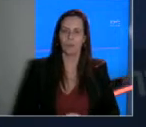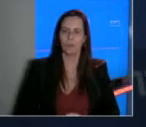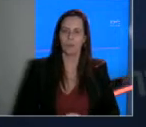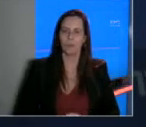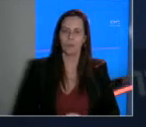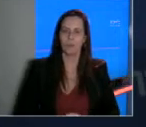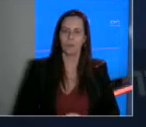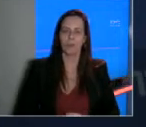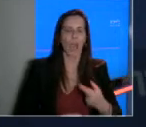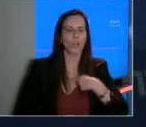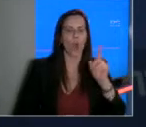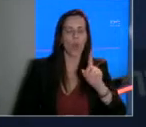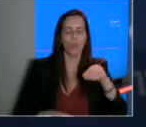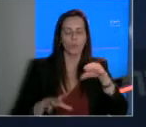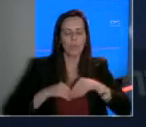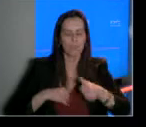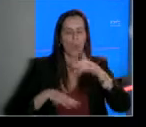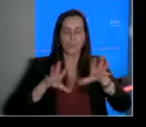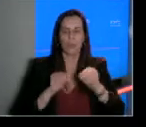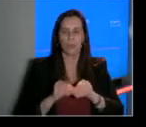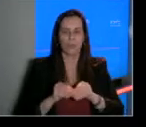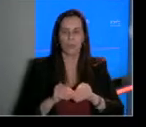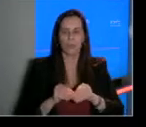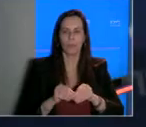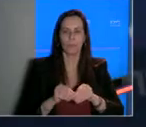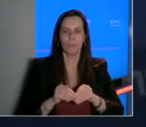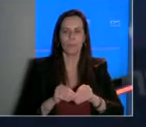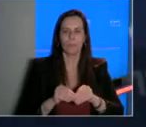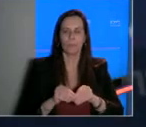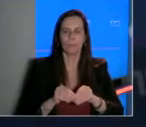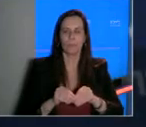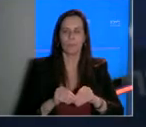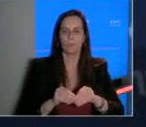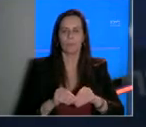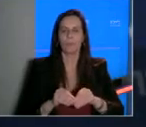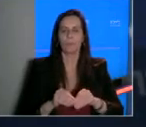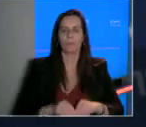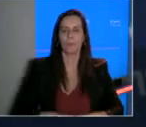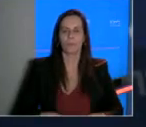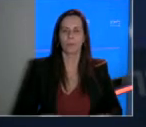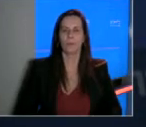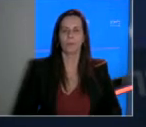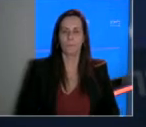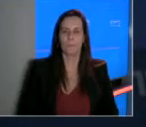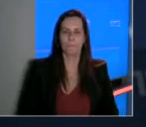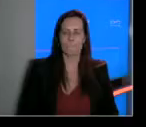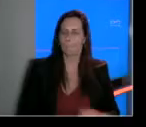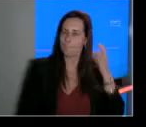אנחנו לא נשב תחת ראש ממשלה עם כל ערכים.